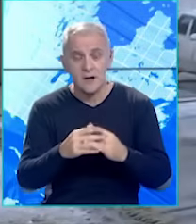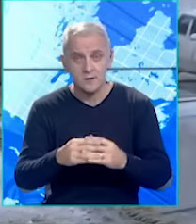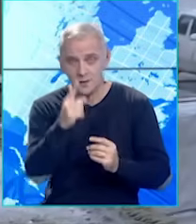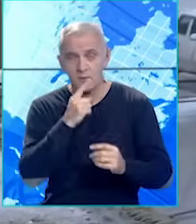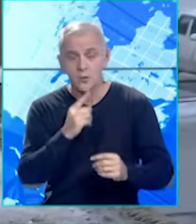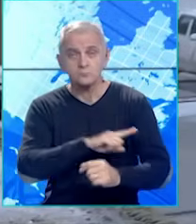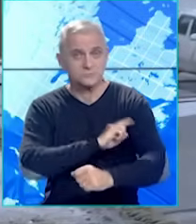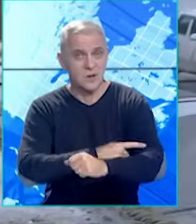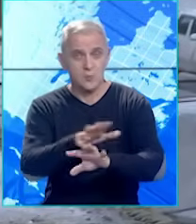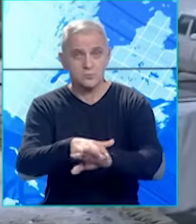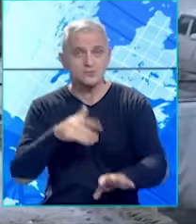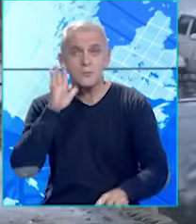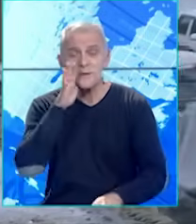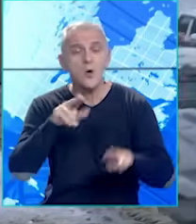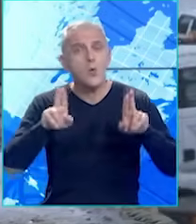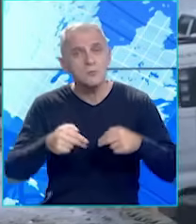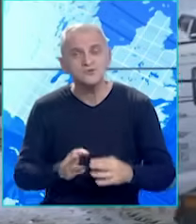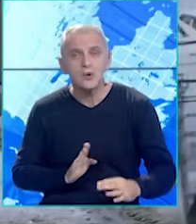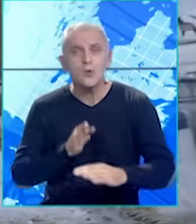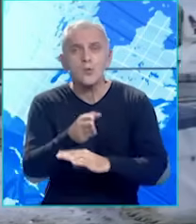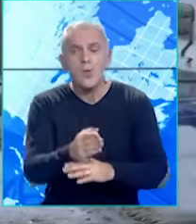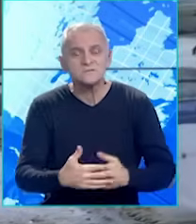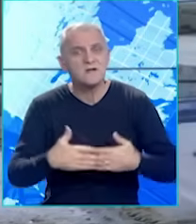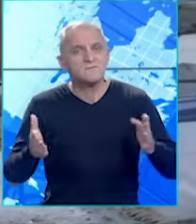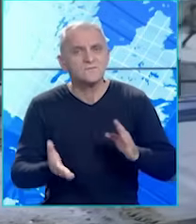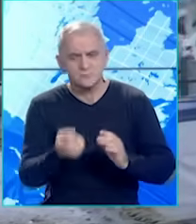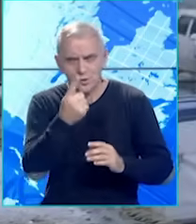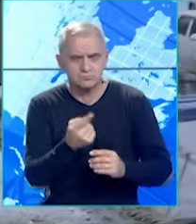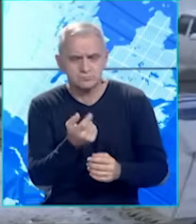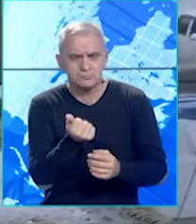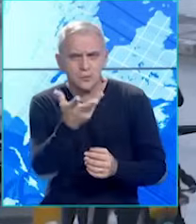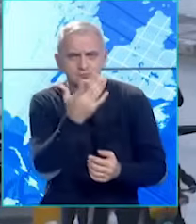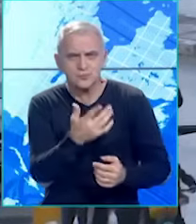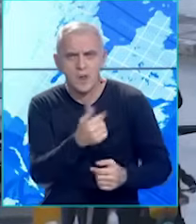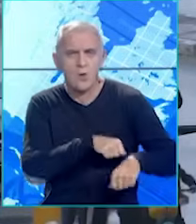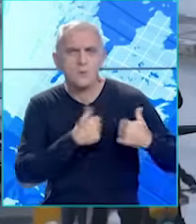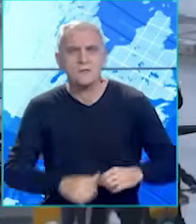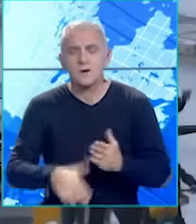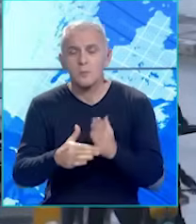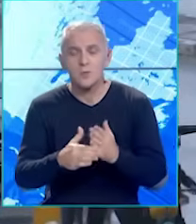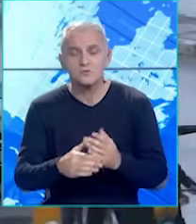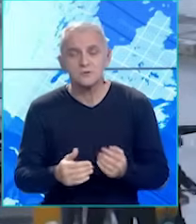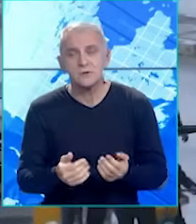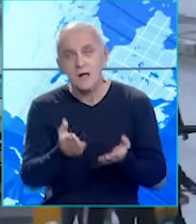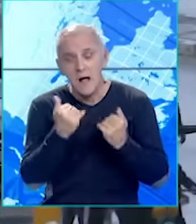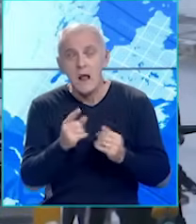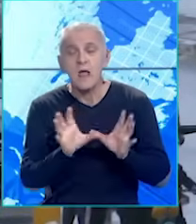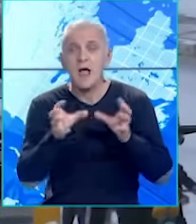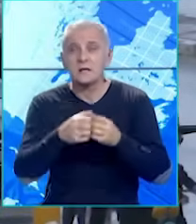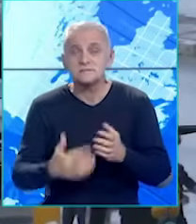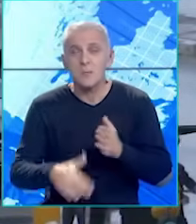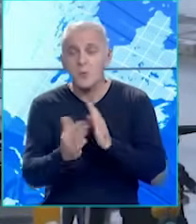stupilo na snagu u petak, omogućio je i ulazak veće količine humanitarne pomoći u pojas Gaze. Međutim, iz UN-ove agencije za